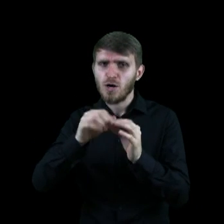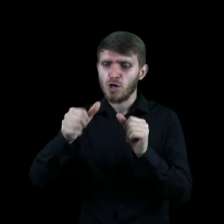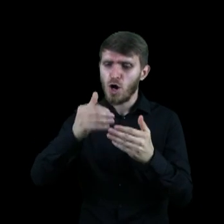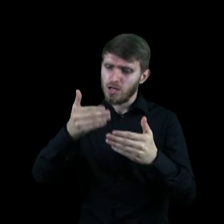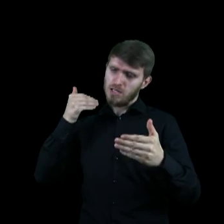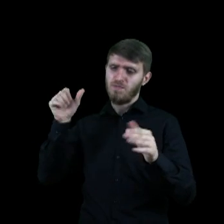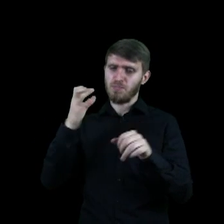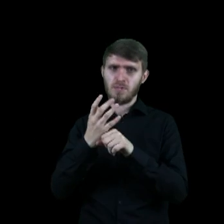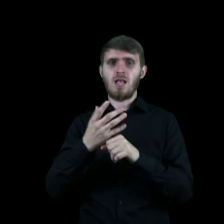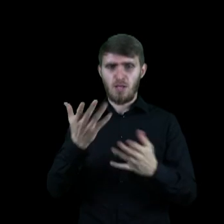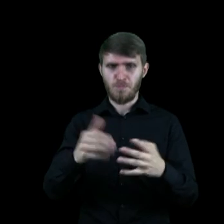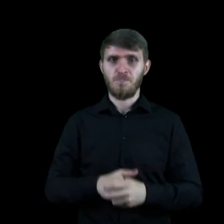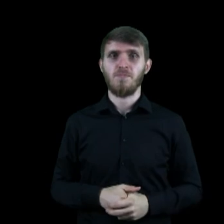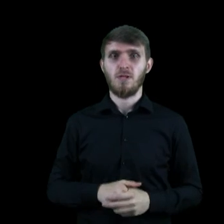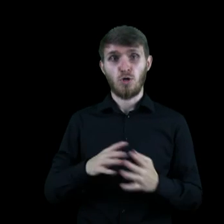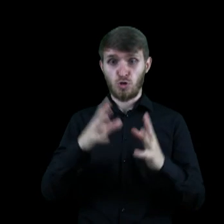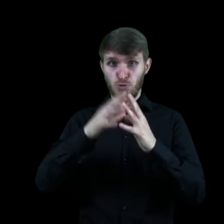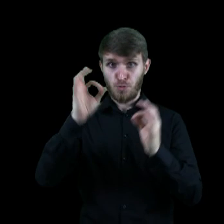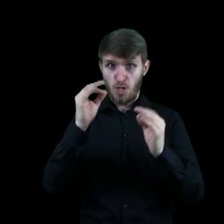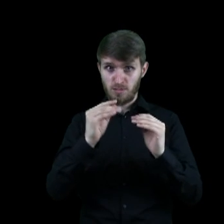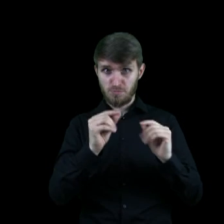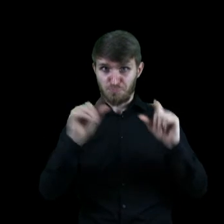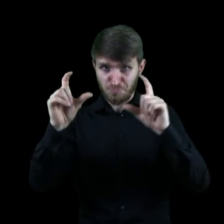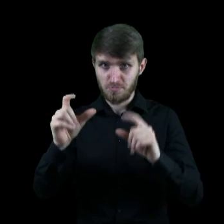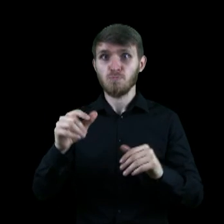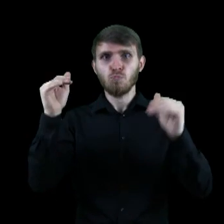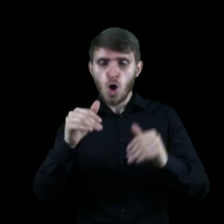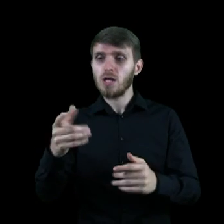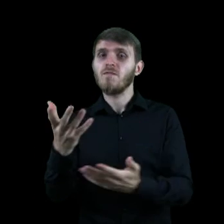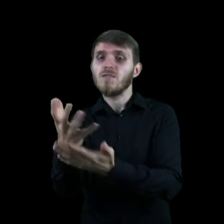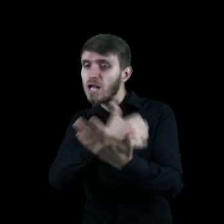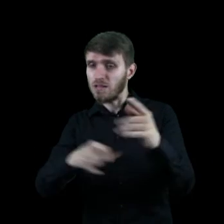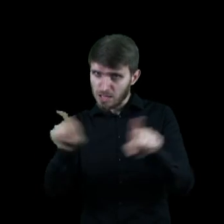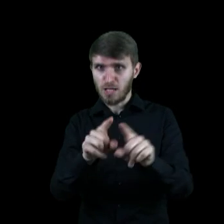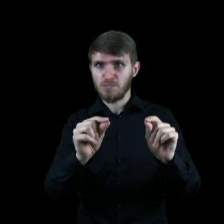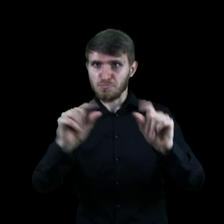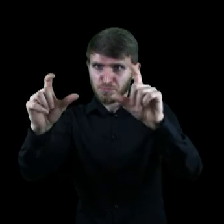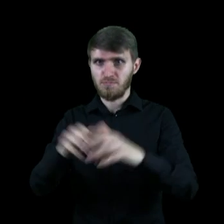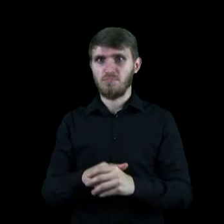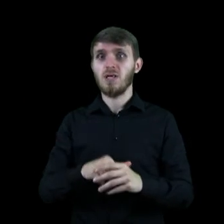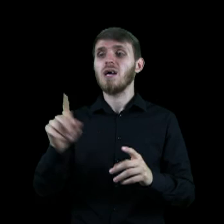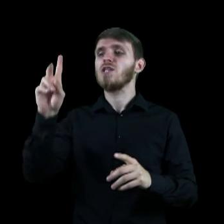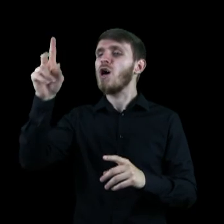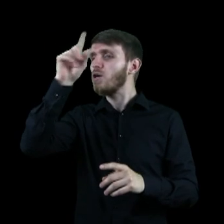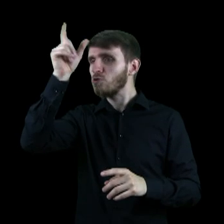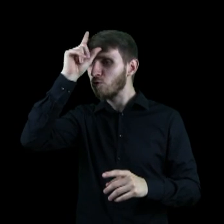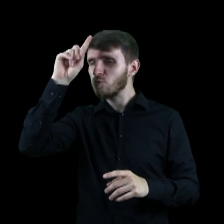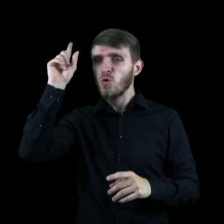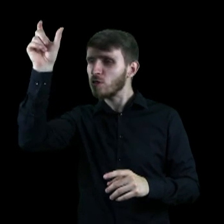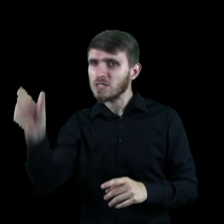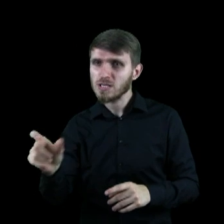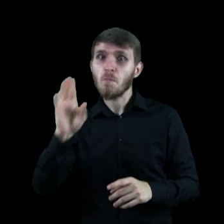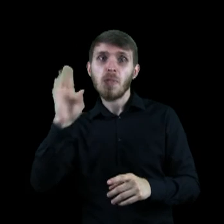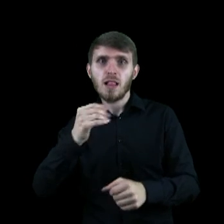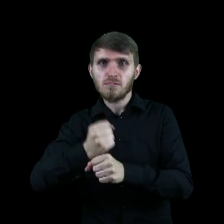tytułu inflacji. Jeśli wnosiła 10%, może dochody wzrosły o tyle samo. Więc ten sam człowiek wykonujący tę samą pracę, którego